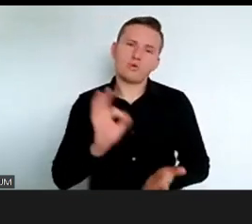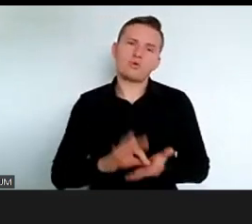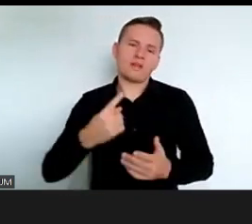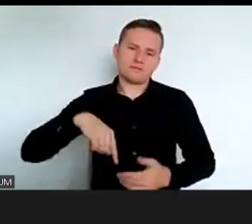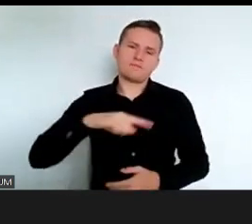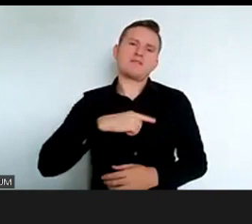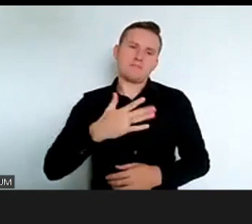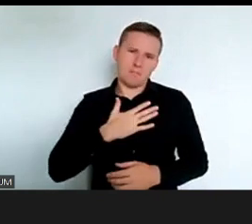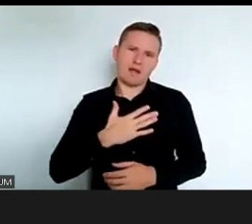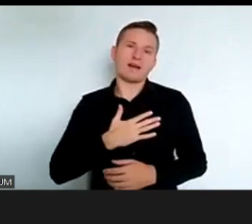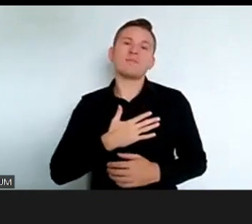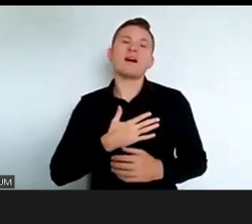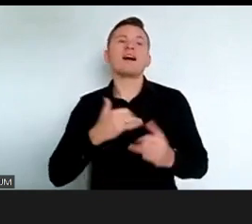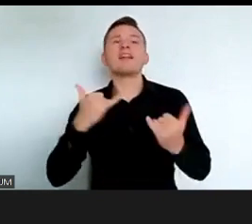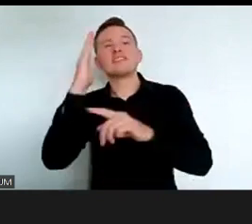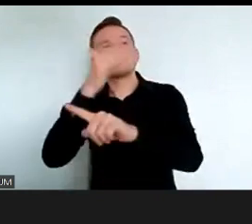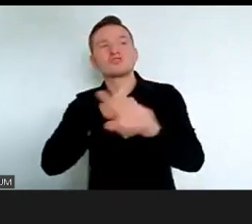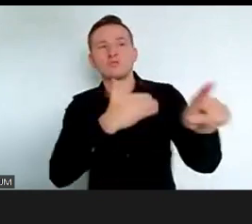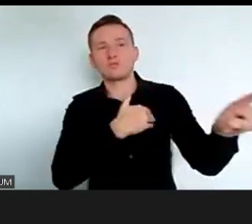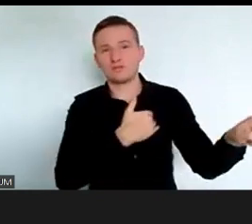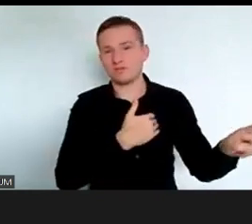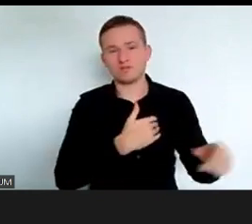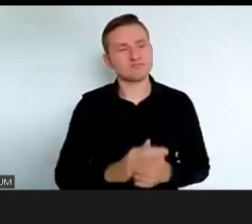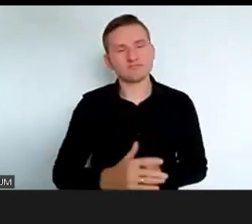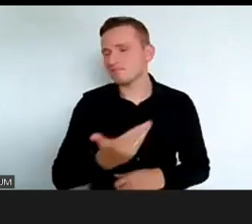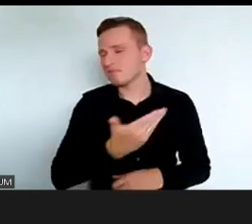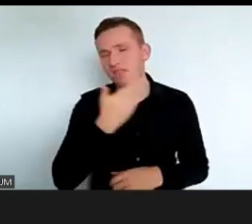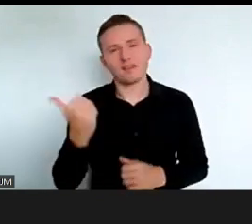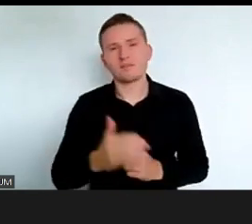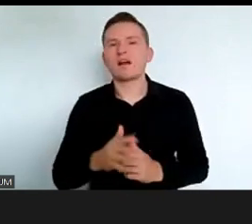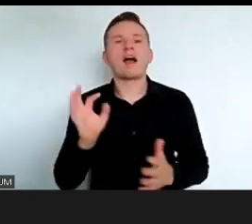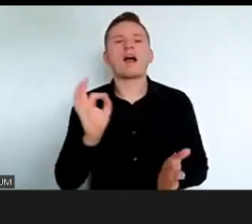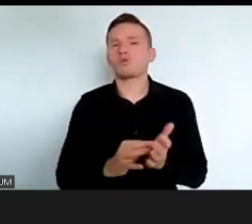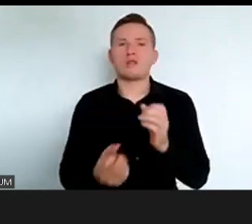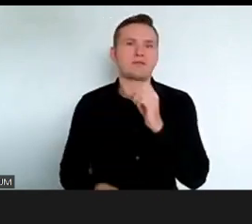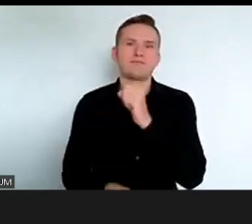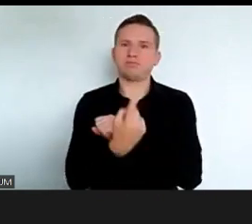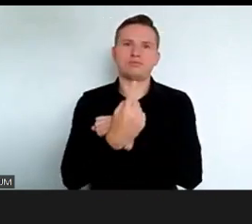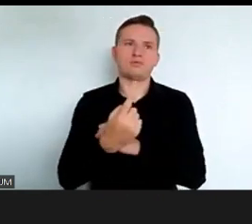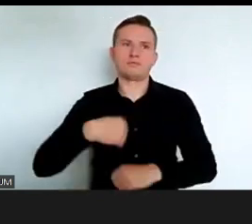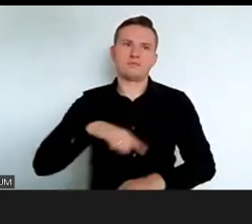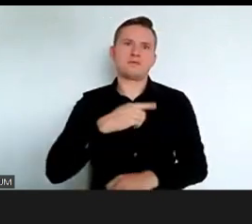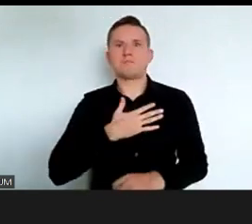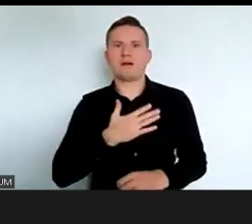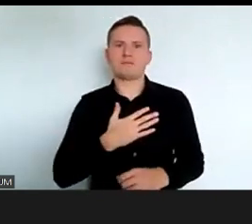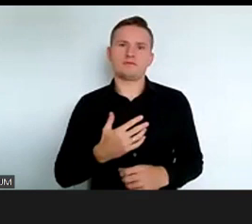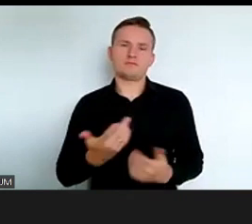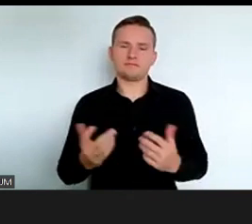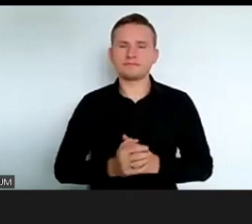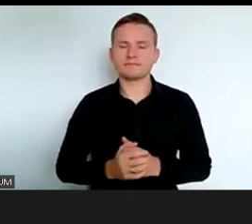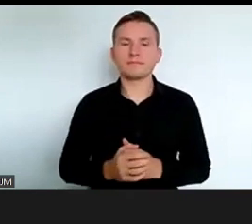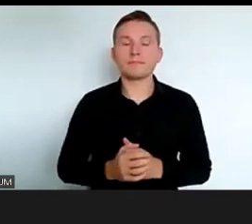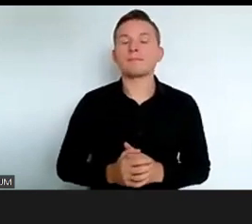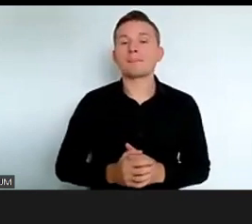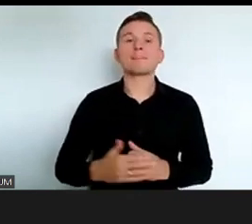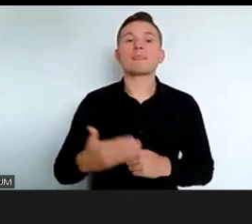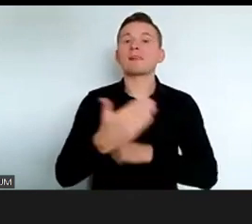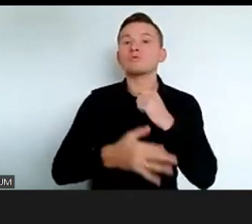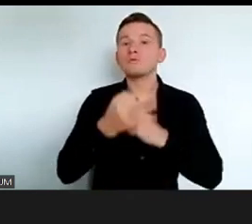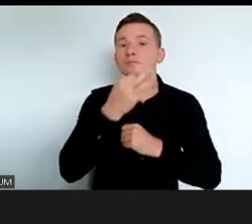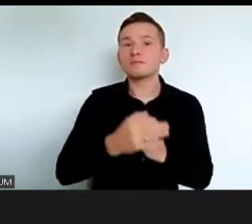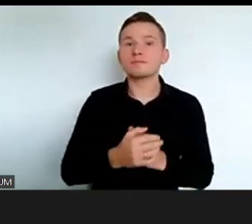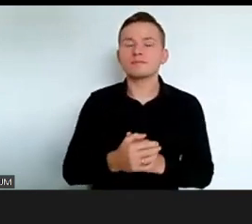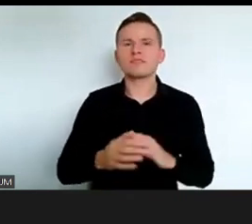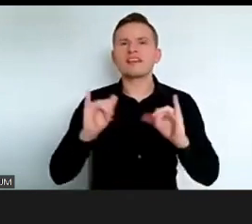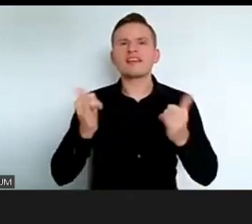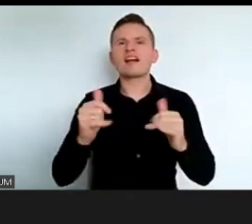to nie jest prawda. To nie jest prawda, że tak jest wszędzie. Są to wyjątkowe sytuacje, że możemy coś takiego zapewnić. Ostatnie pytanie. Jak wygląda rotacja